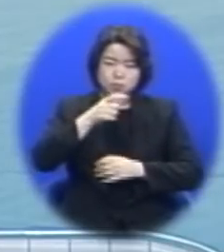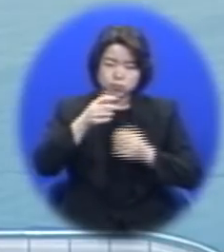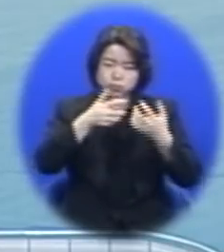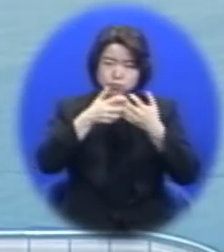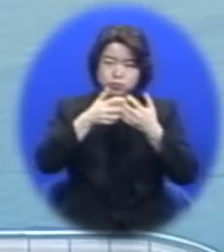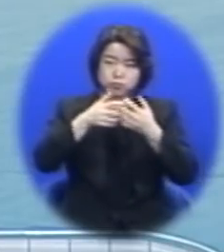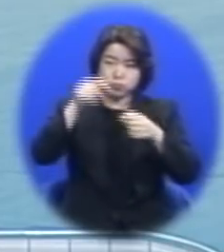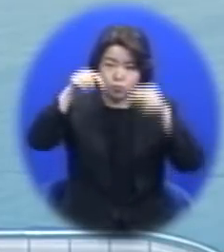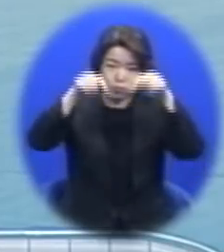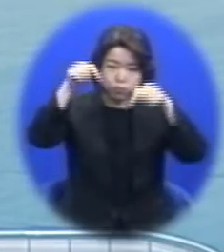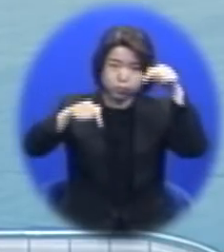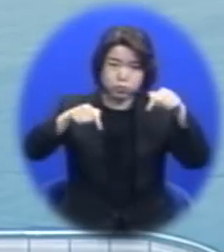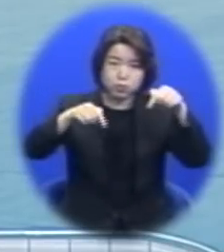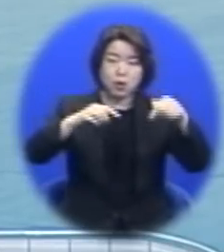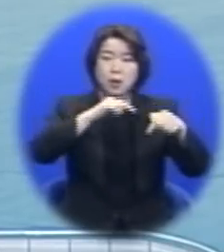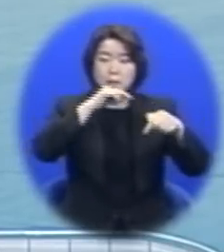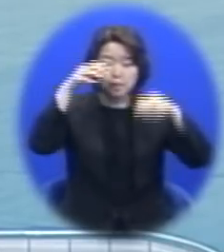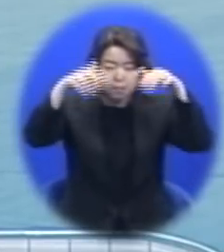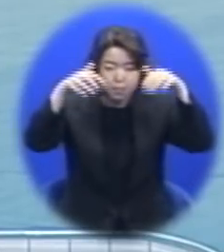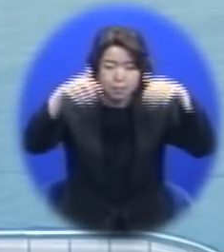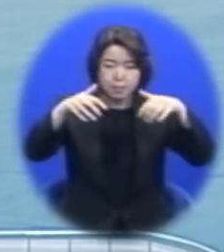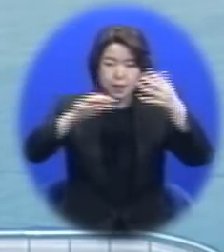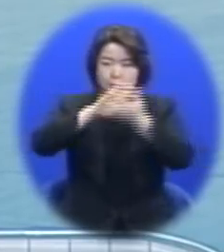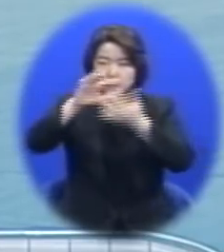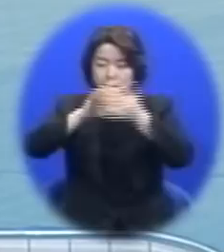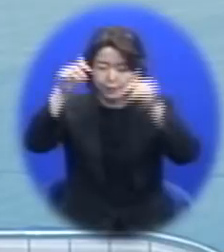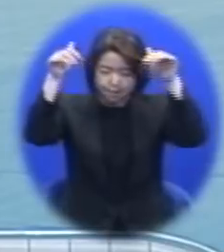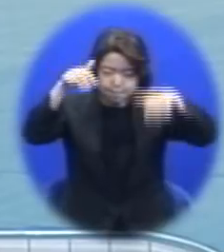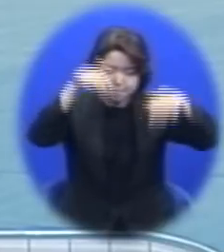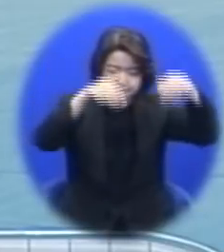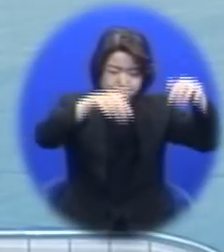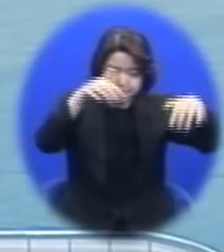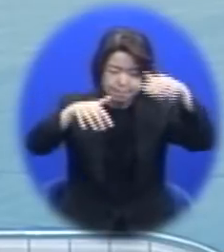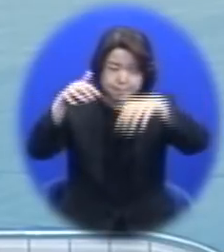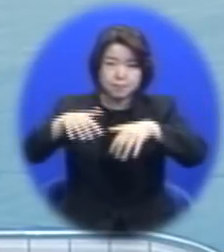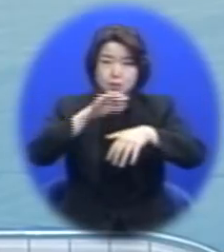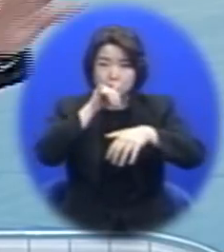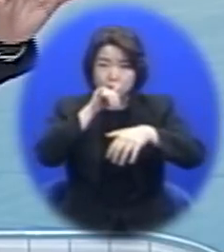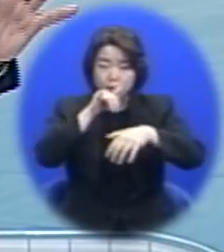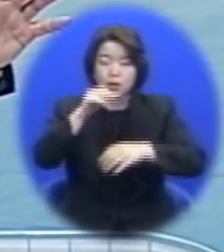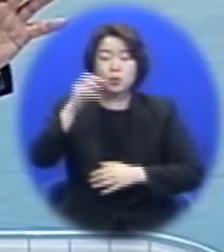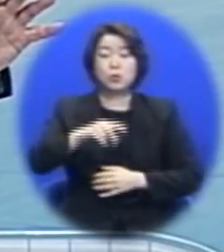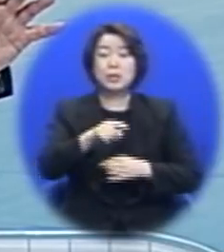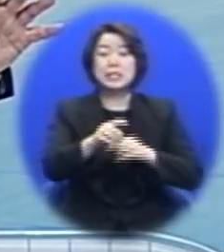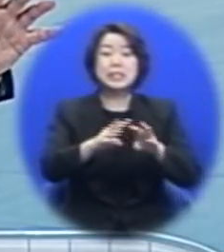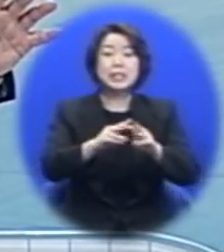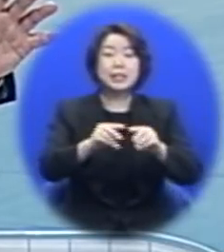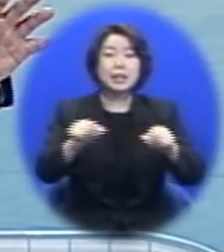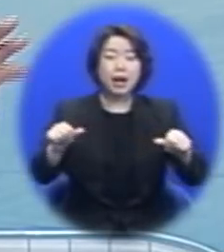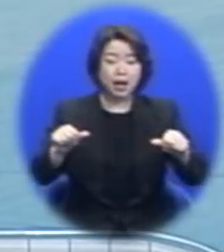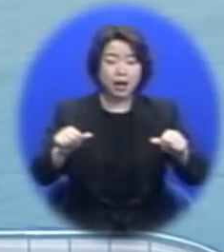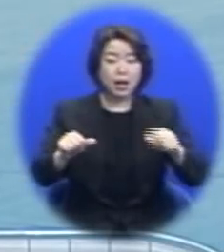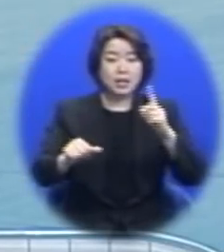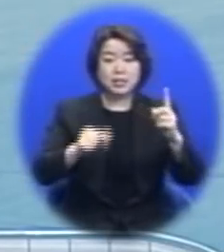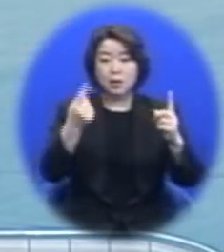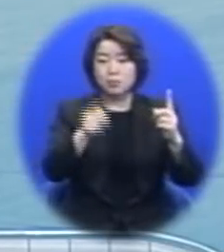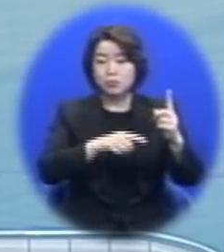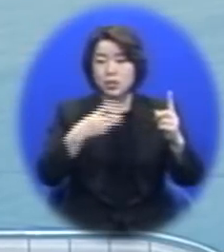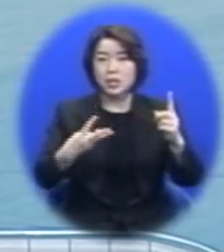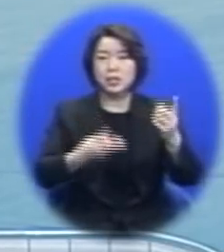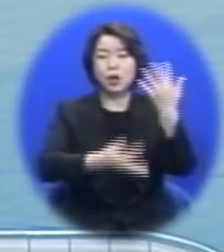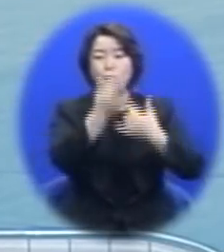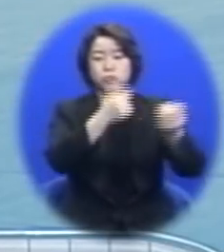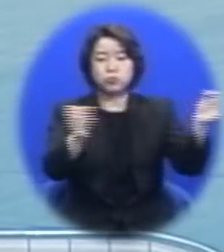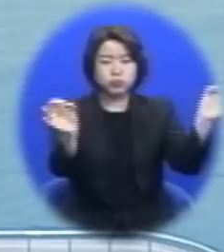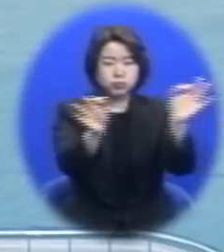불이 피에 섞여서 떨어지는 거예요. 그리고는 이 땅에 있는 3분의 1이 불에 타버립니다. 두